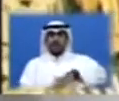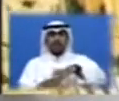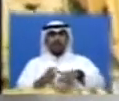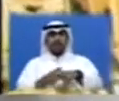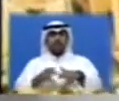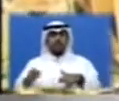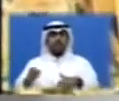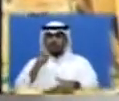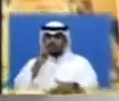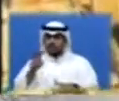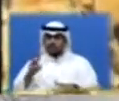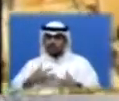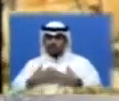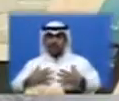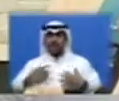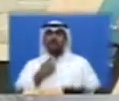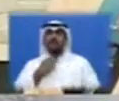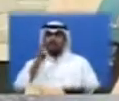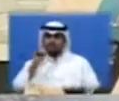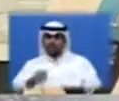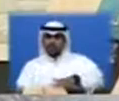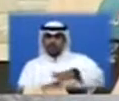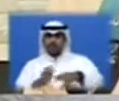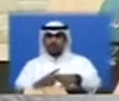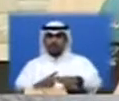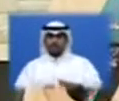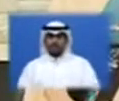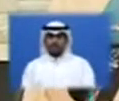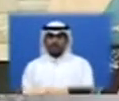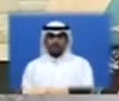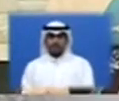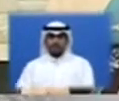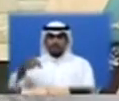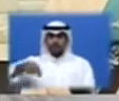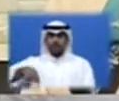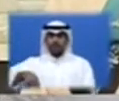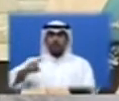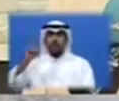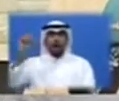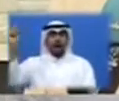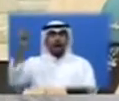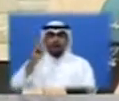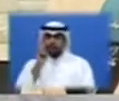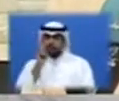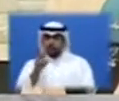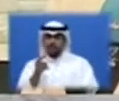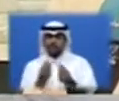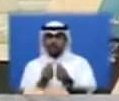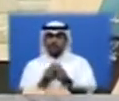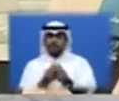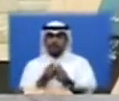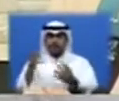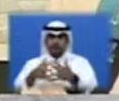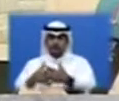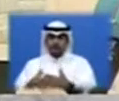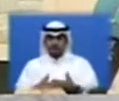وفخر لجميع أبناء الكويت. هو اليوم جعل العالم ومن خلال الأمم